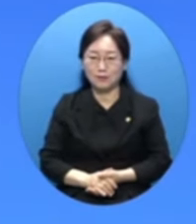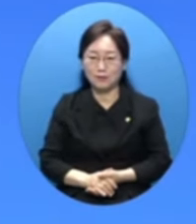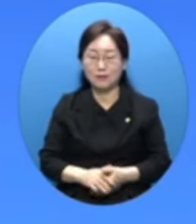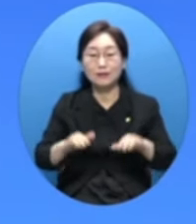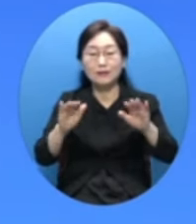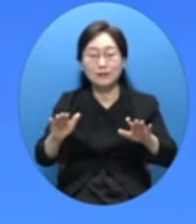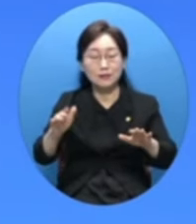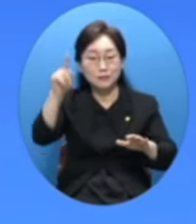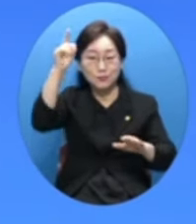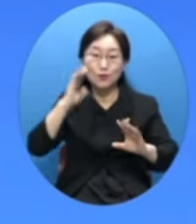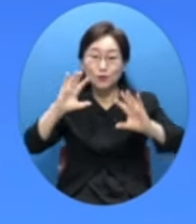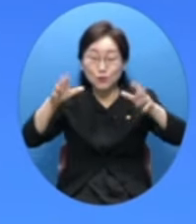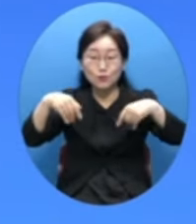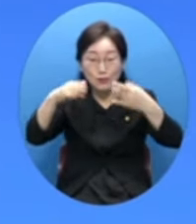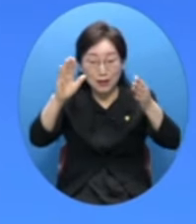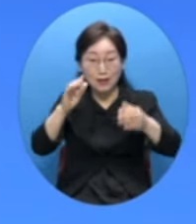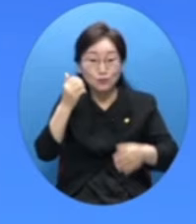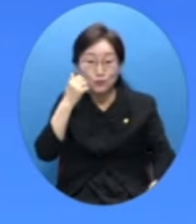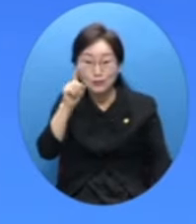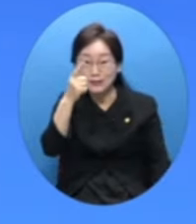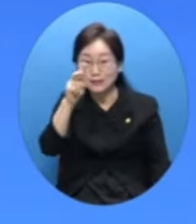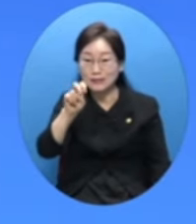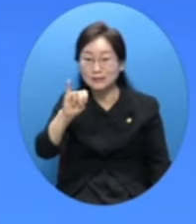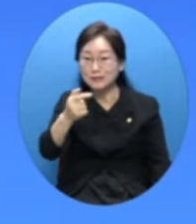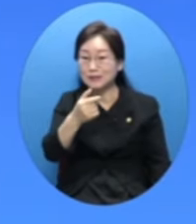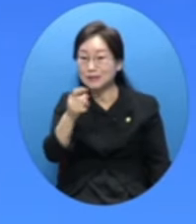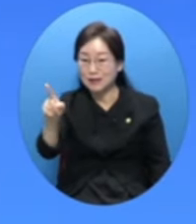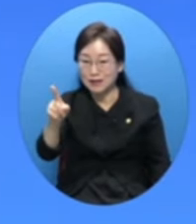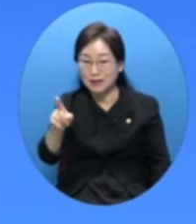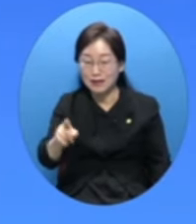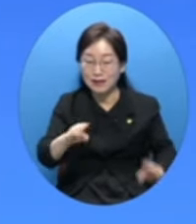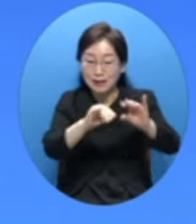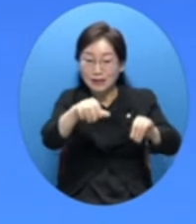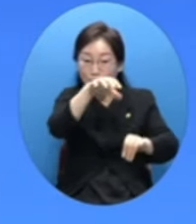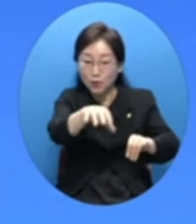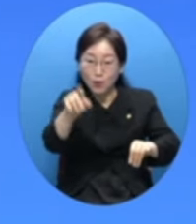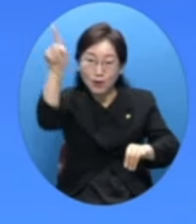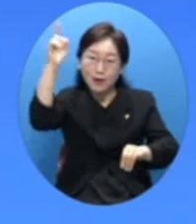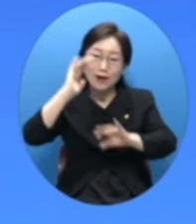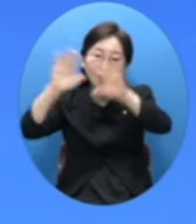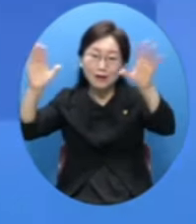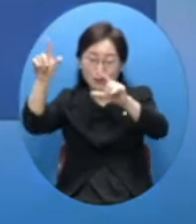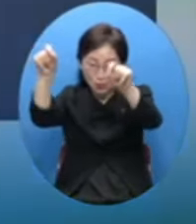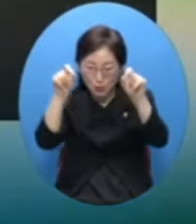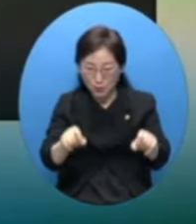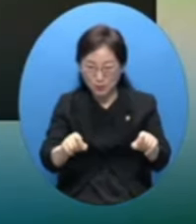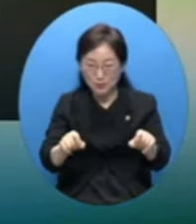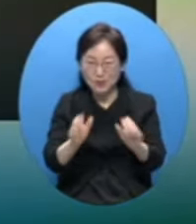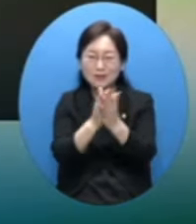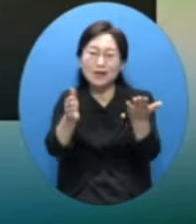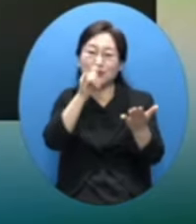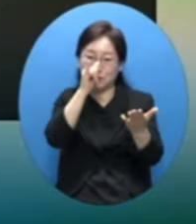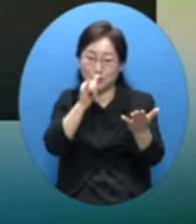지금은 천국 가신 이민아 목사님이 땅에서 하늘 찬양회라고 하는 책을 쓰셨습니다. 이민아 목사님은